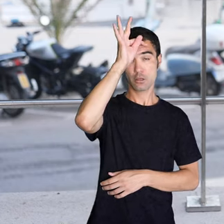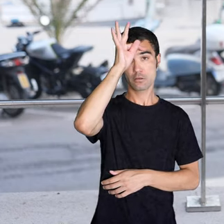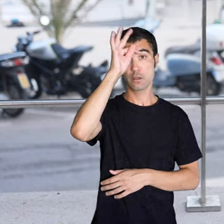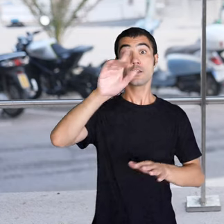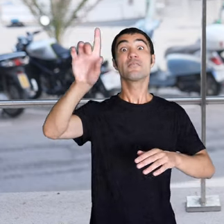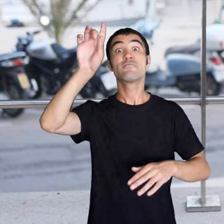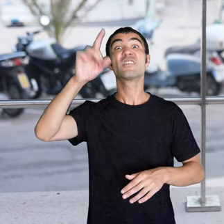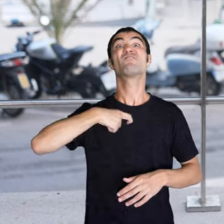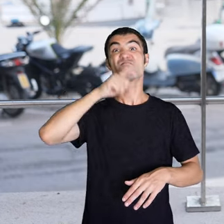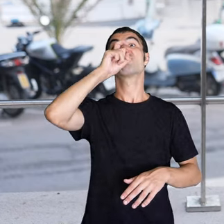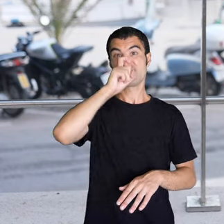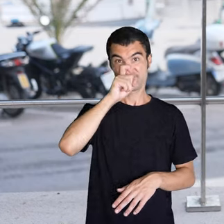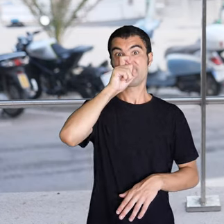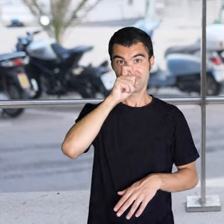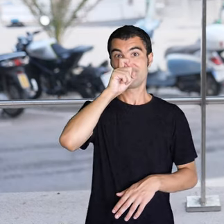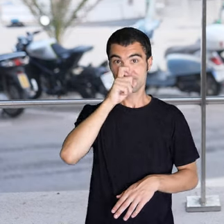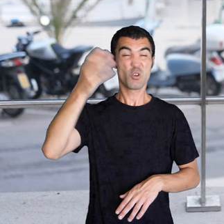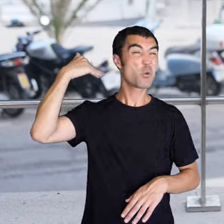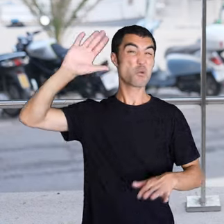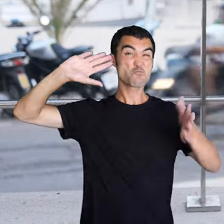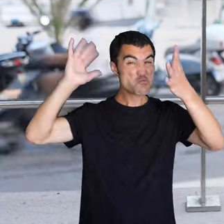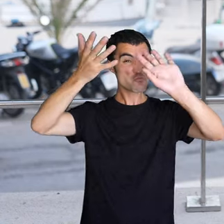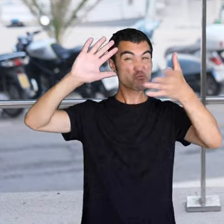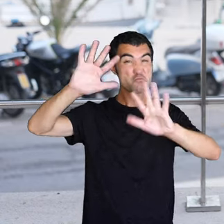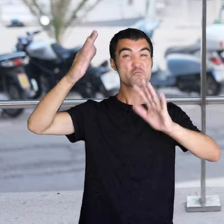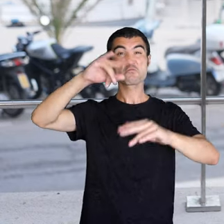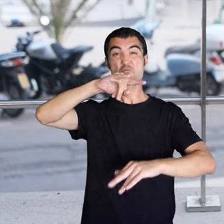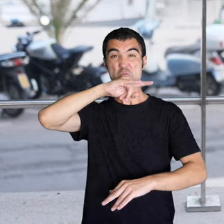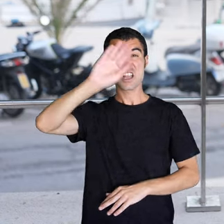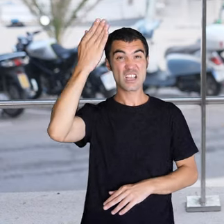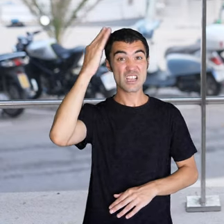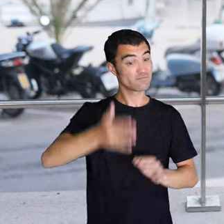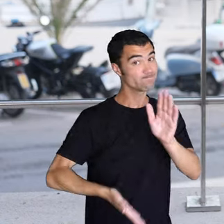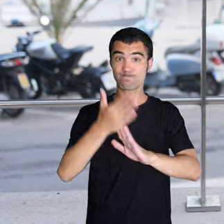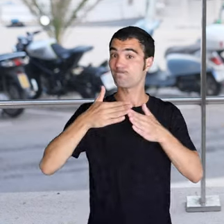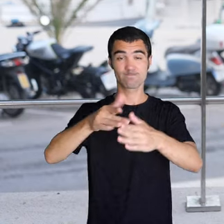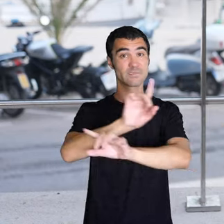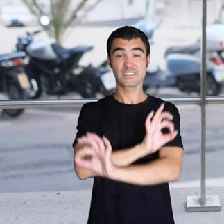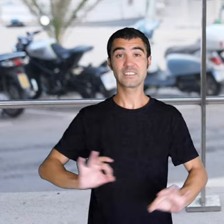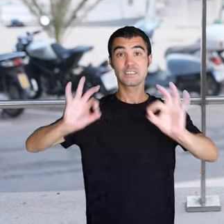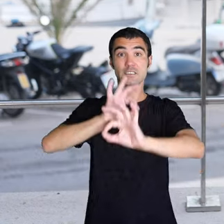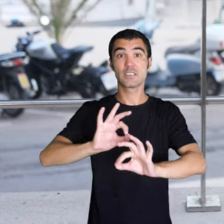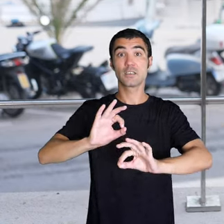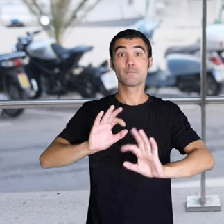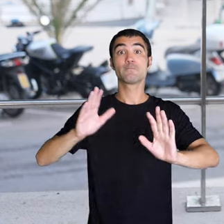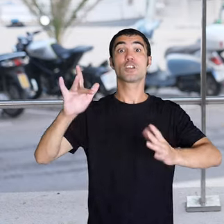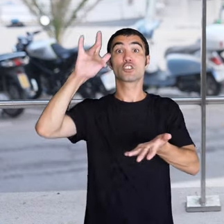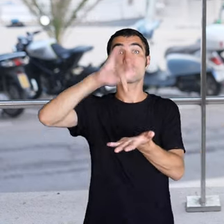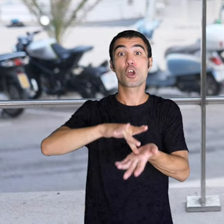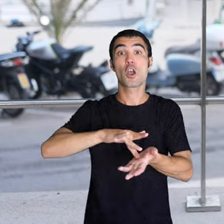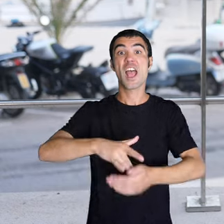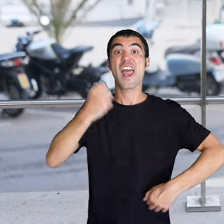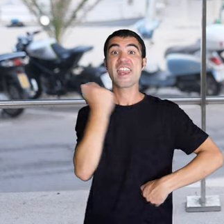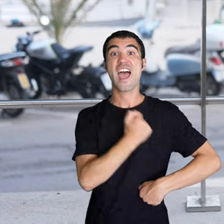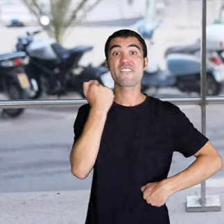me'n record que com que feia molt de mal temps que jo t'he dit que les barques no sortien hasta de vegades, per a Nadal, el dia de